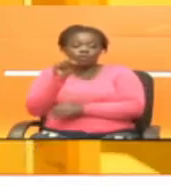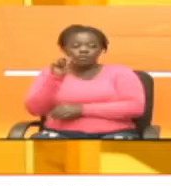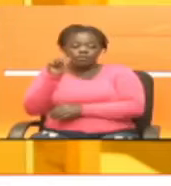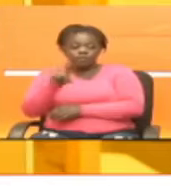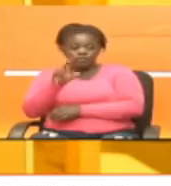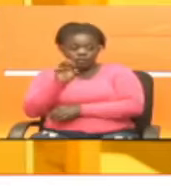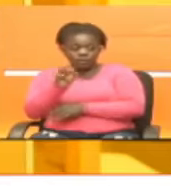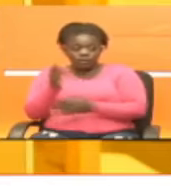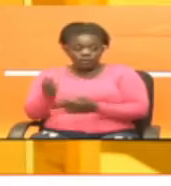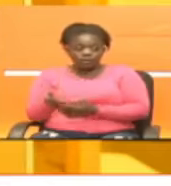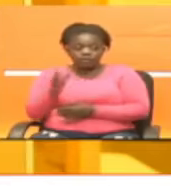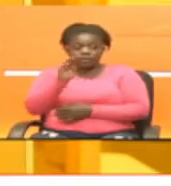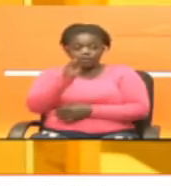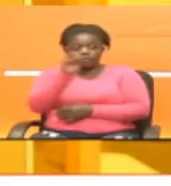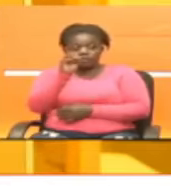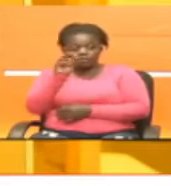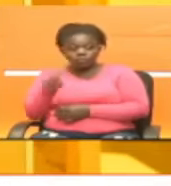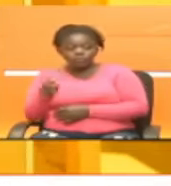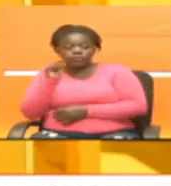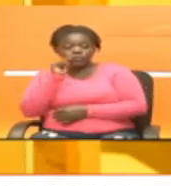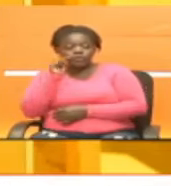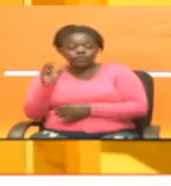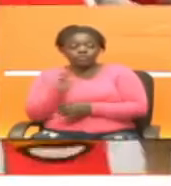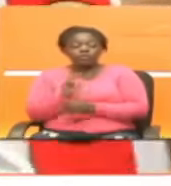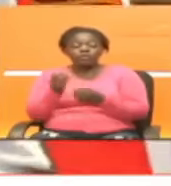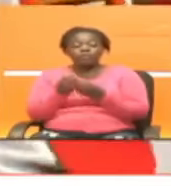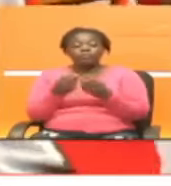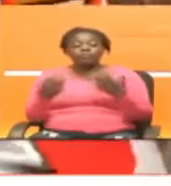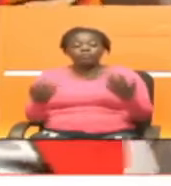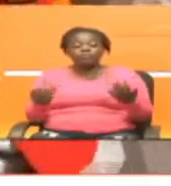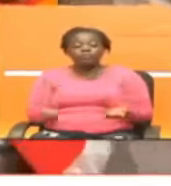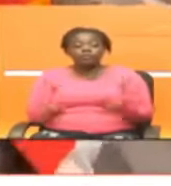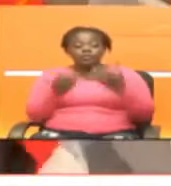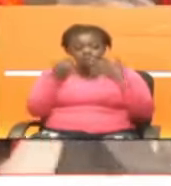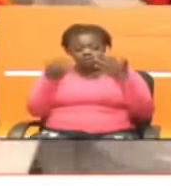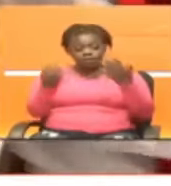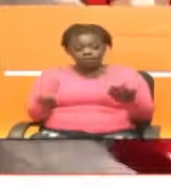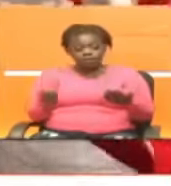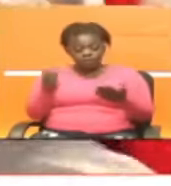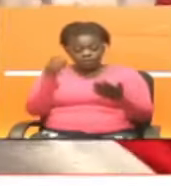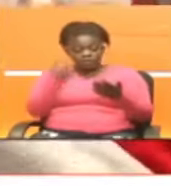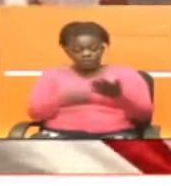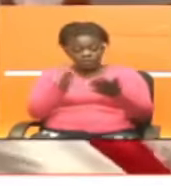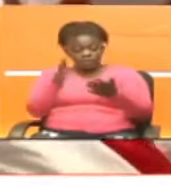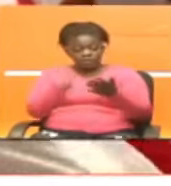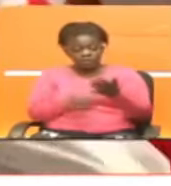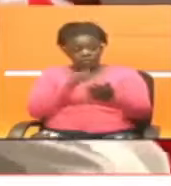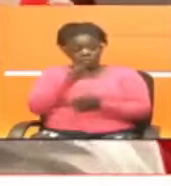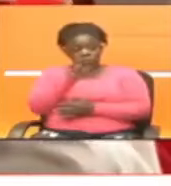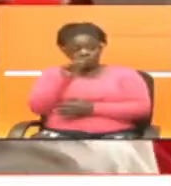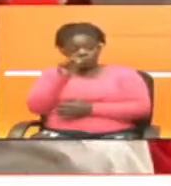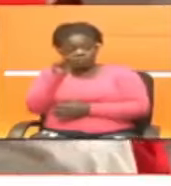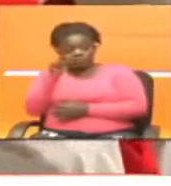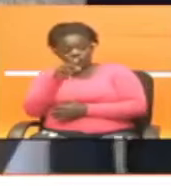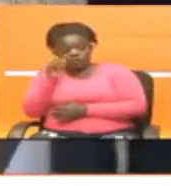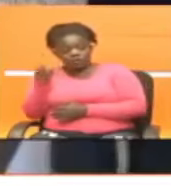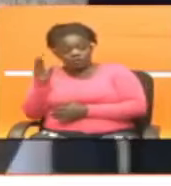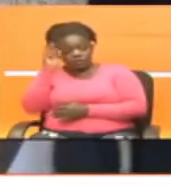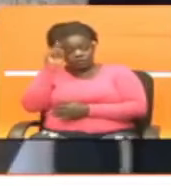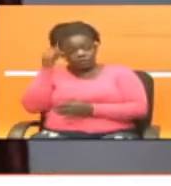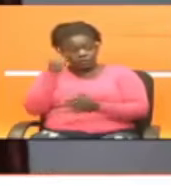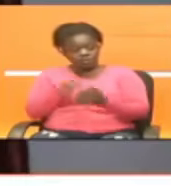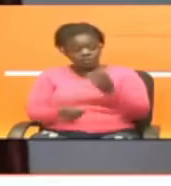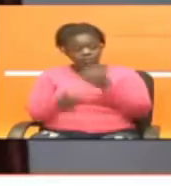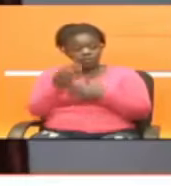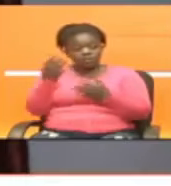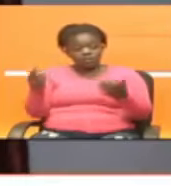Baker, Tesokore Jarayot, etc. Yebaza lemisi imbidwa evatikano lokujukira abajulize